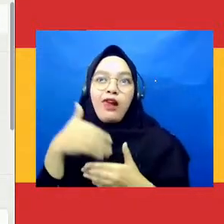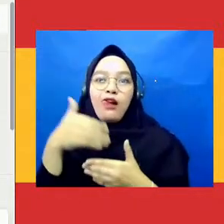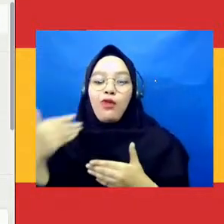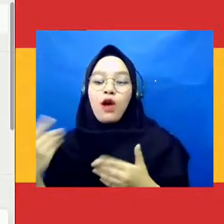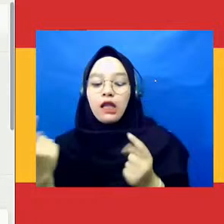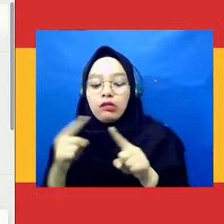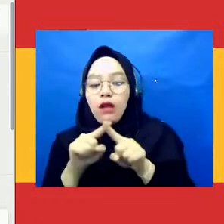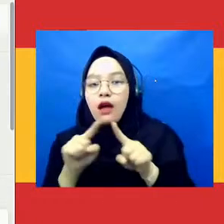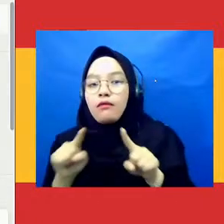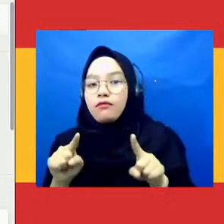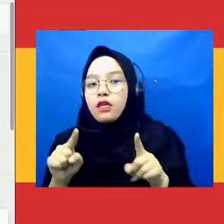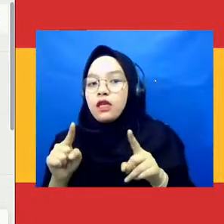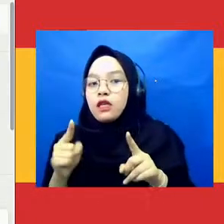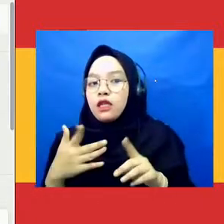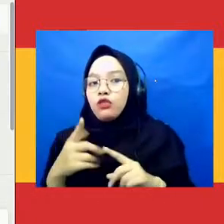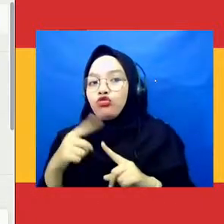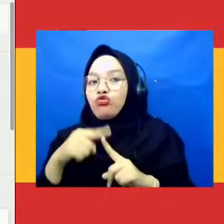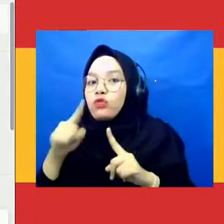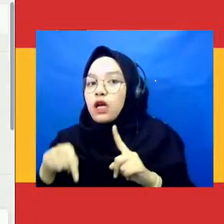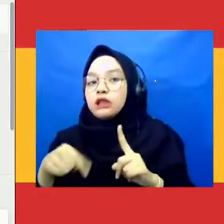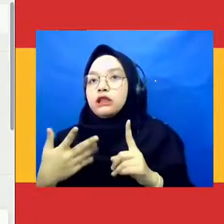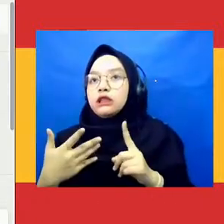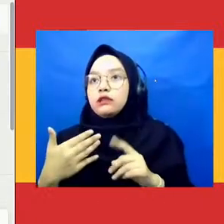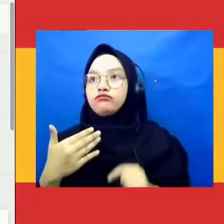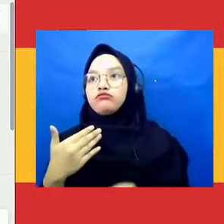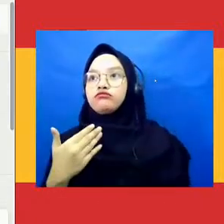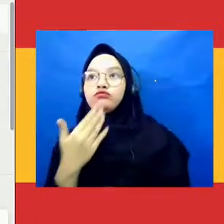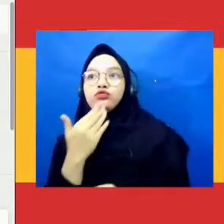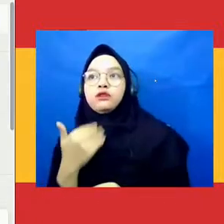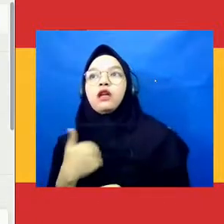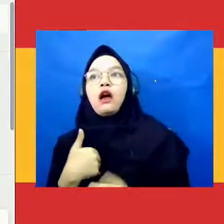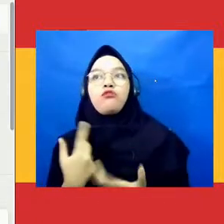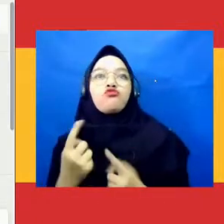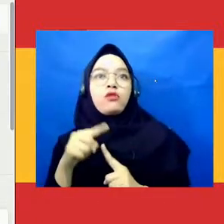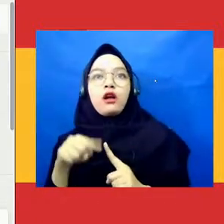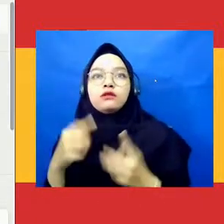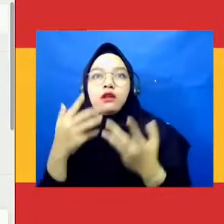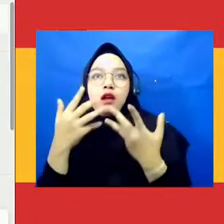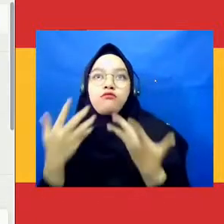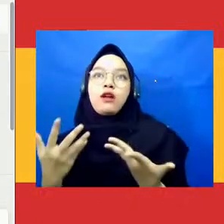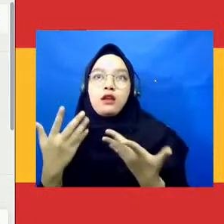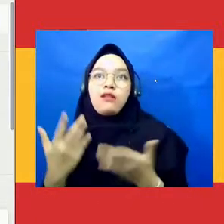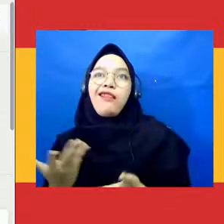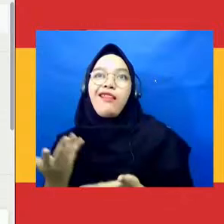punya tugas untuk memberikan layanan kepada masyarakat.